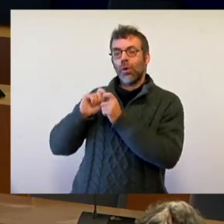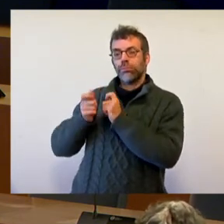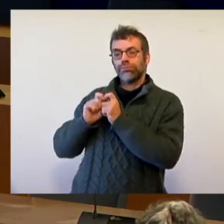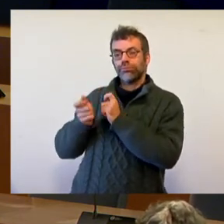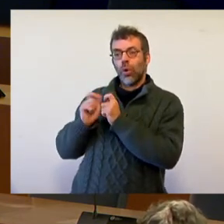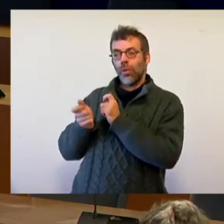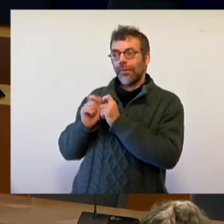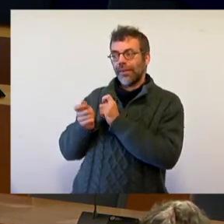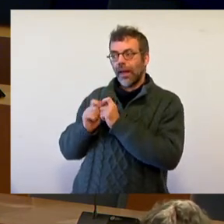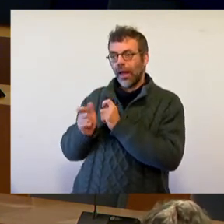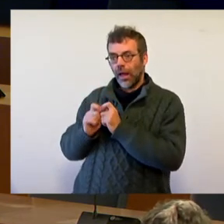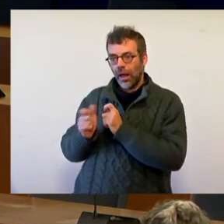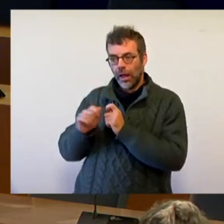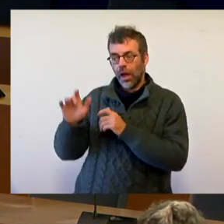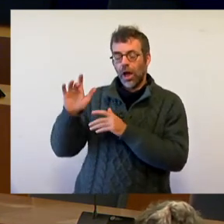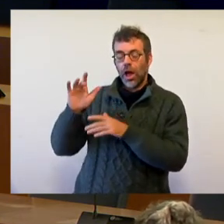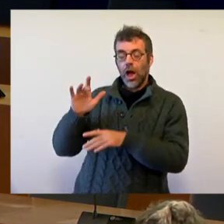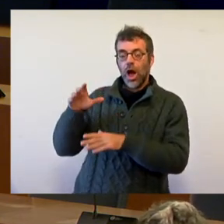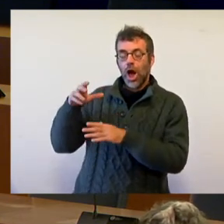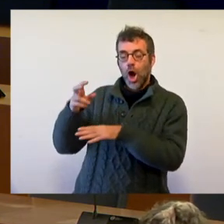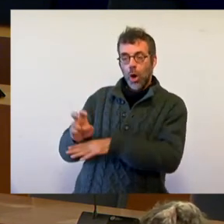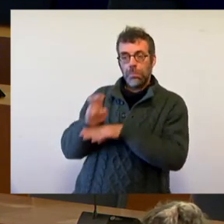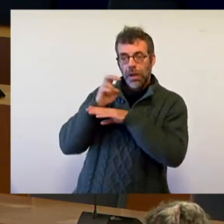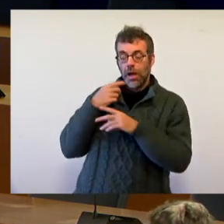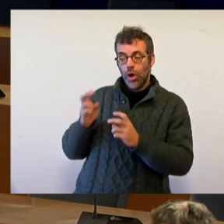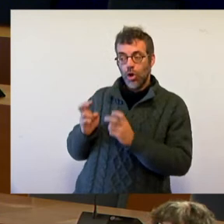fait, mathématiquement, il s'écroule.